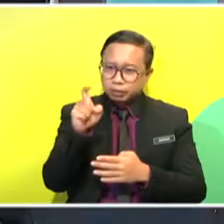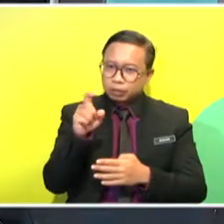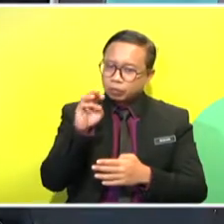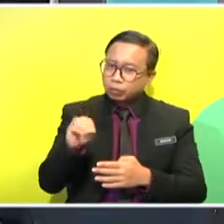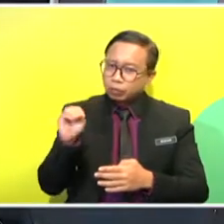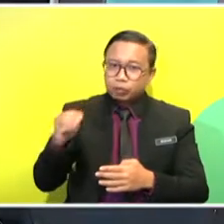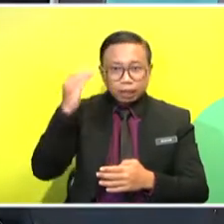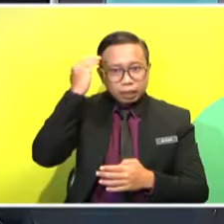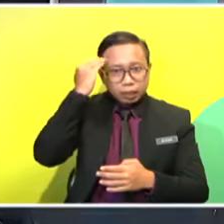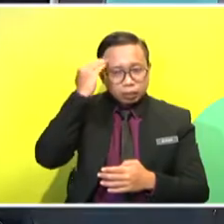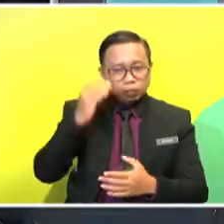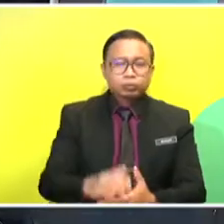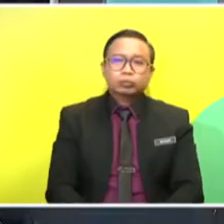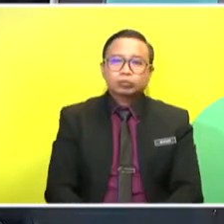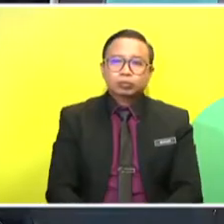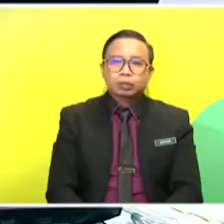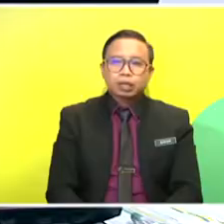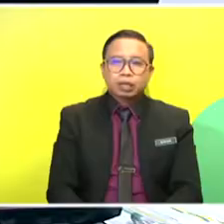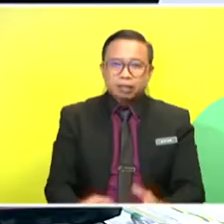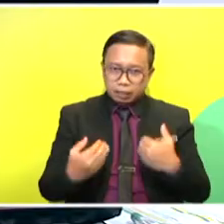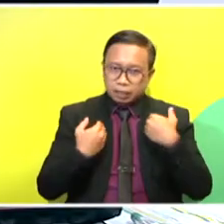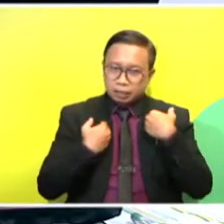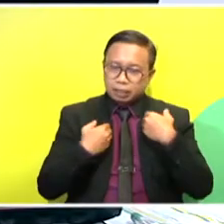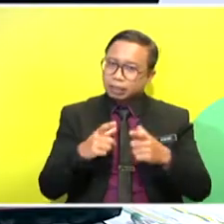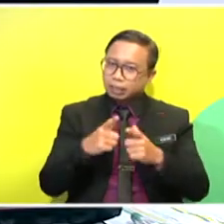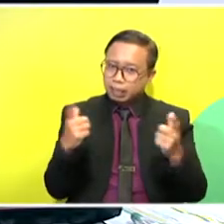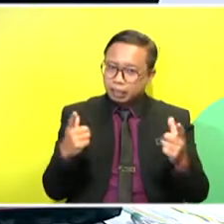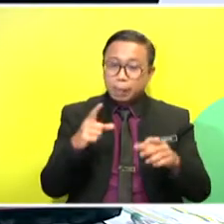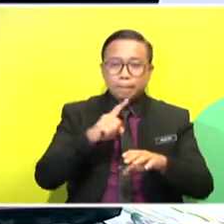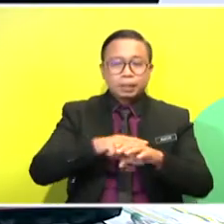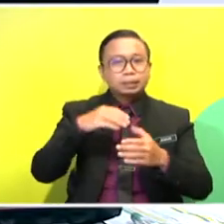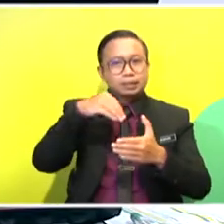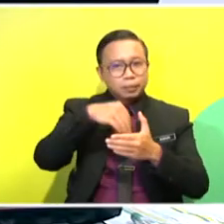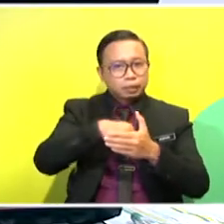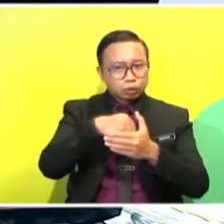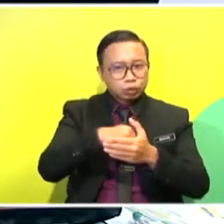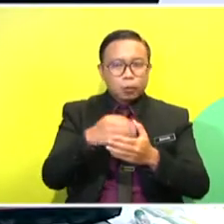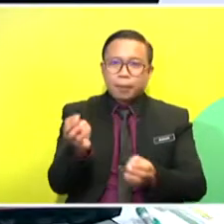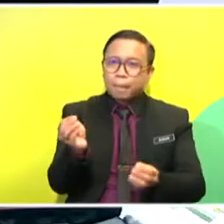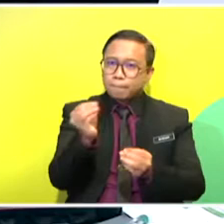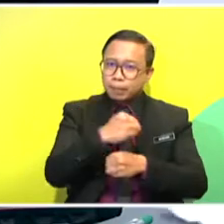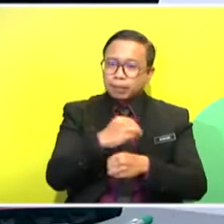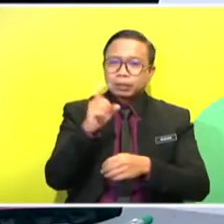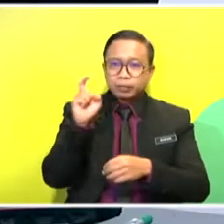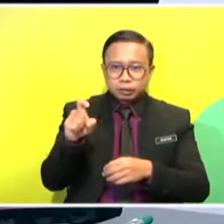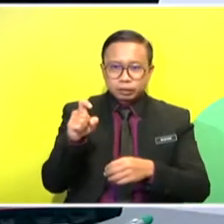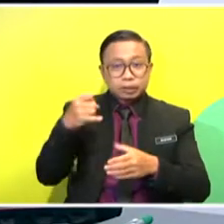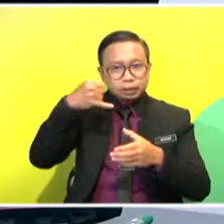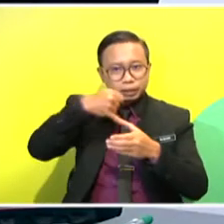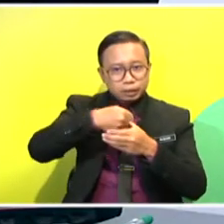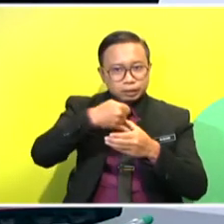Okey, peraturan lain dalam makmal tu iaitu masa kita masuk dalam makmal kita haruslah mengisi